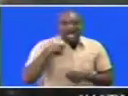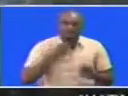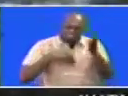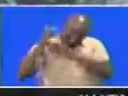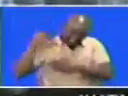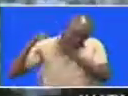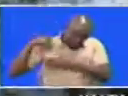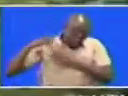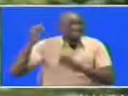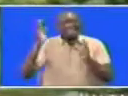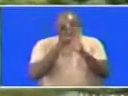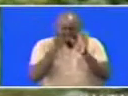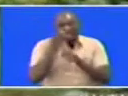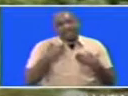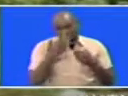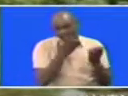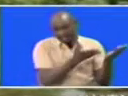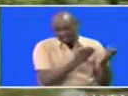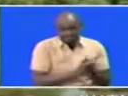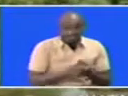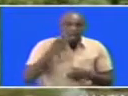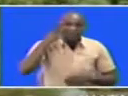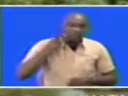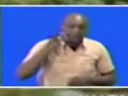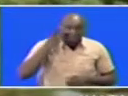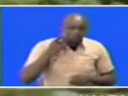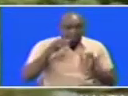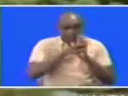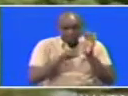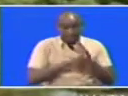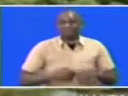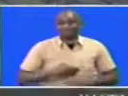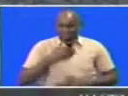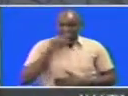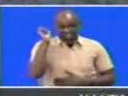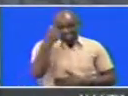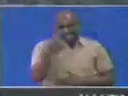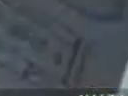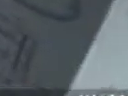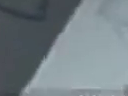ambayo imefichika. Paul Nabiso, makala ya Tembea Kenya.